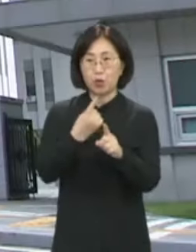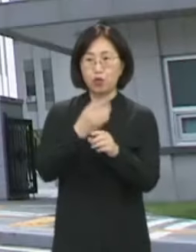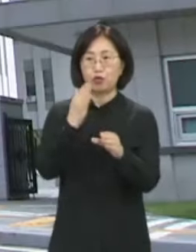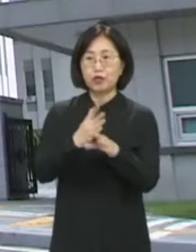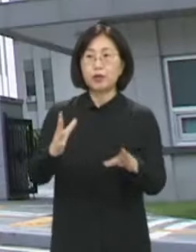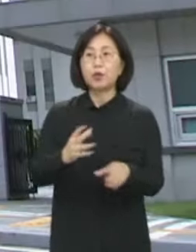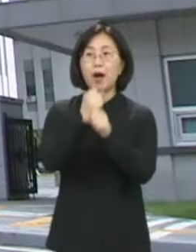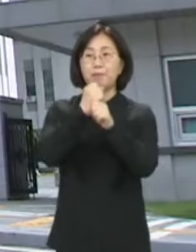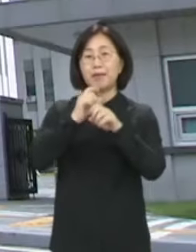밝혔습니다